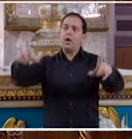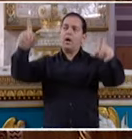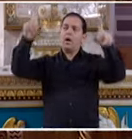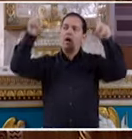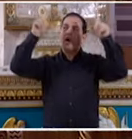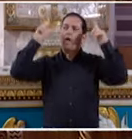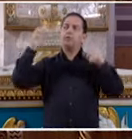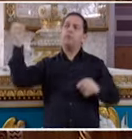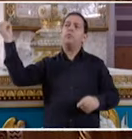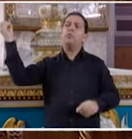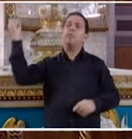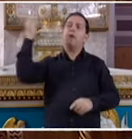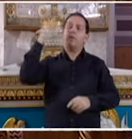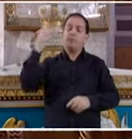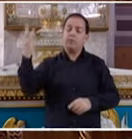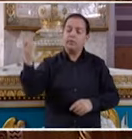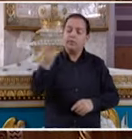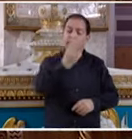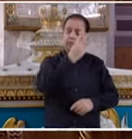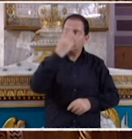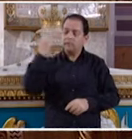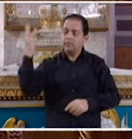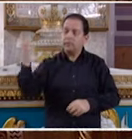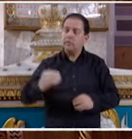συνδοξαζόμενος το Πατρί και το Άγιο